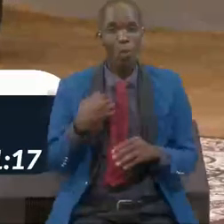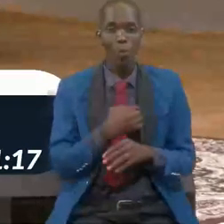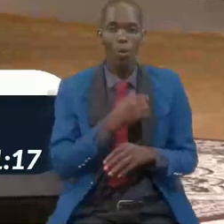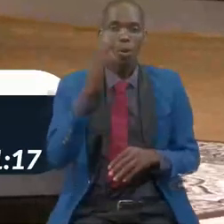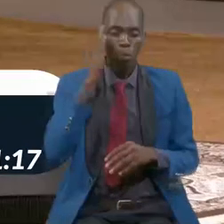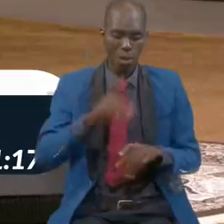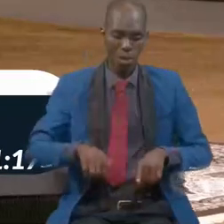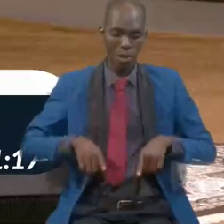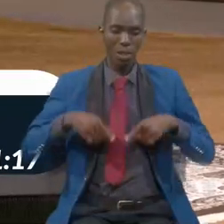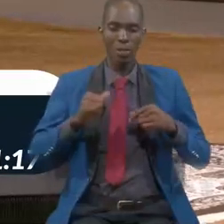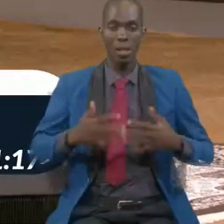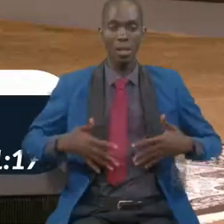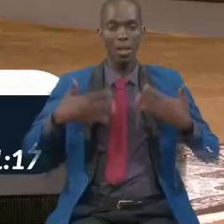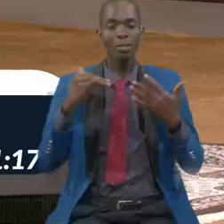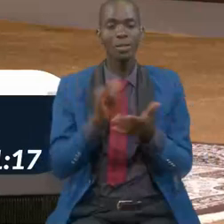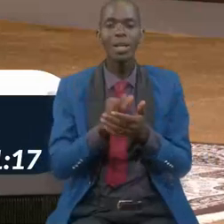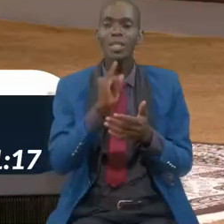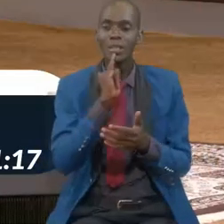vous meniez la vie